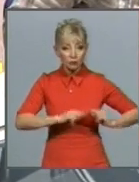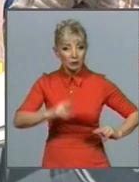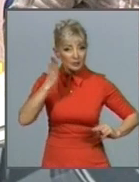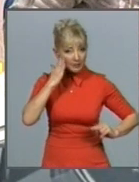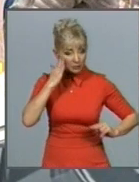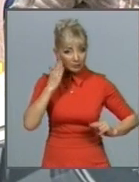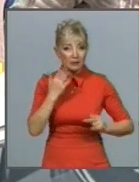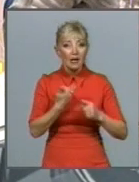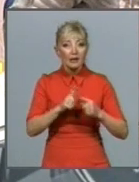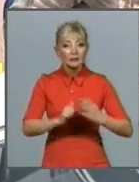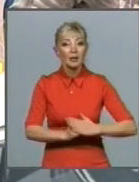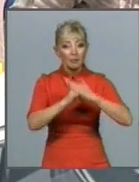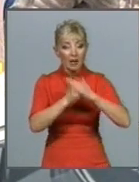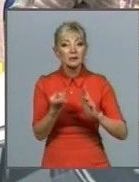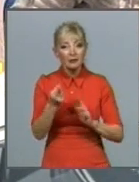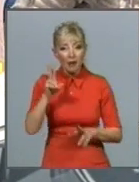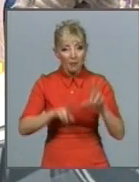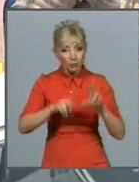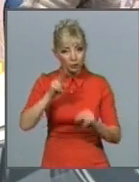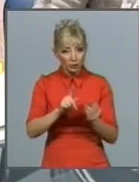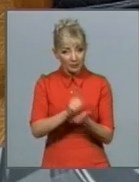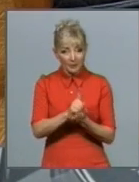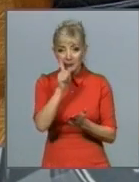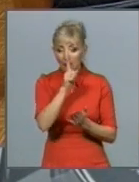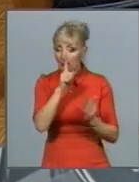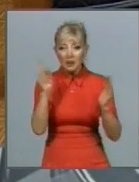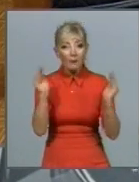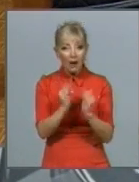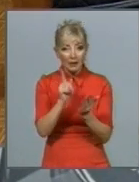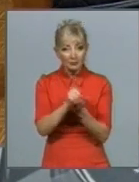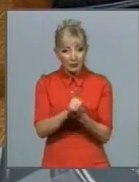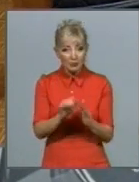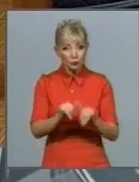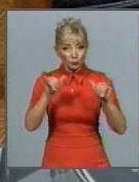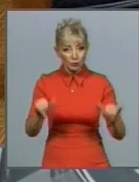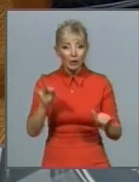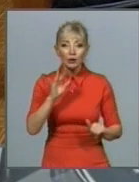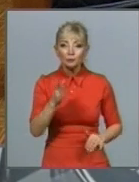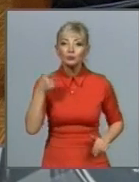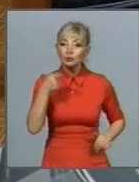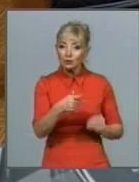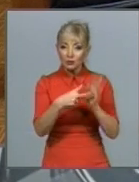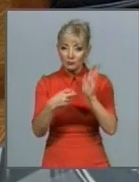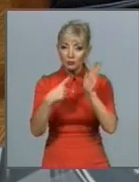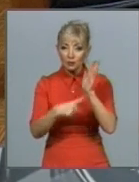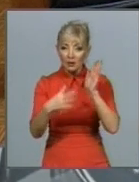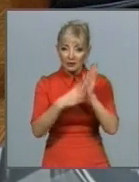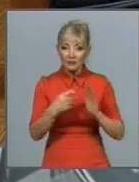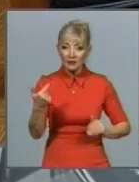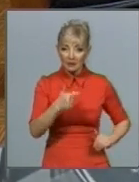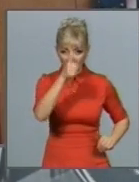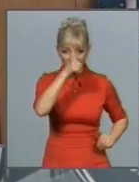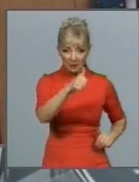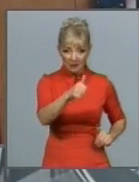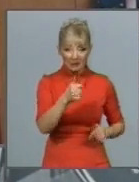є базою для розрахунку пенсії. Тож мінімальна пенсія також зросте та становитиме 1769 гривень на